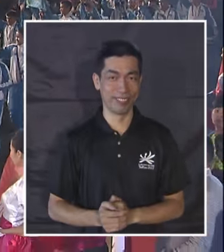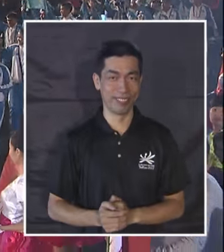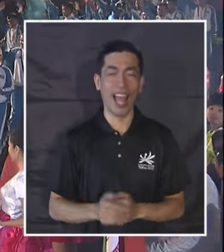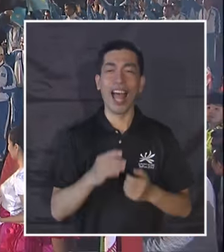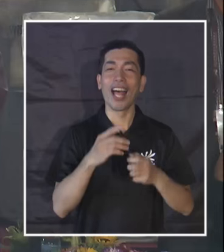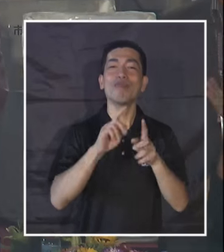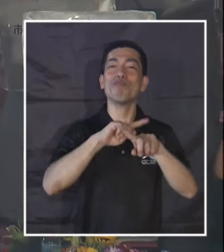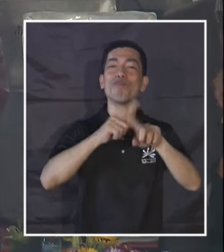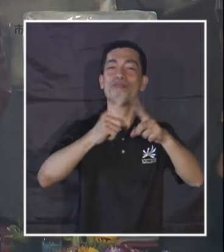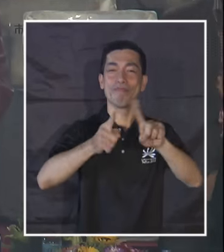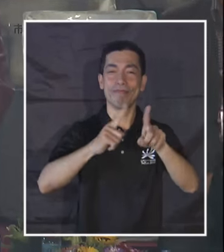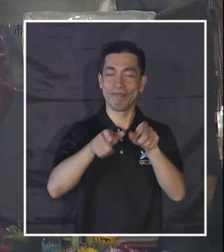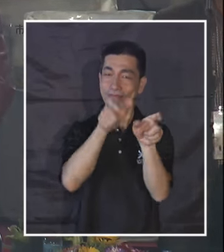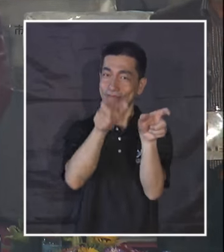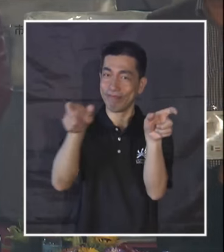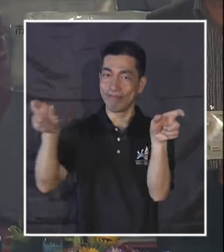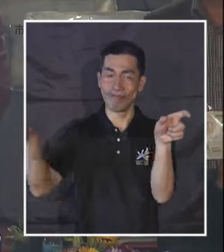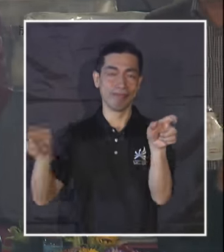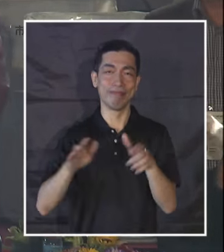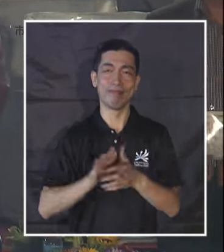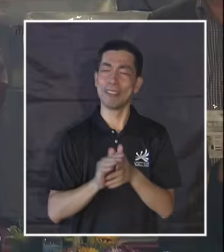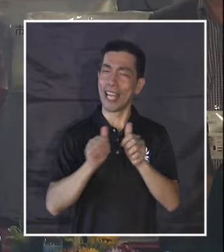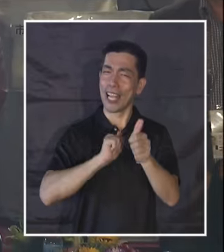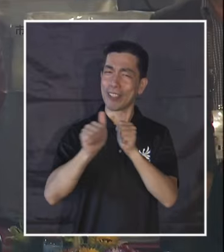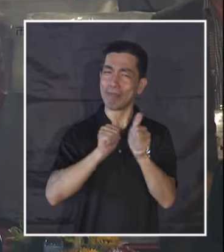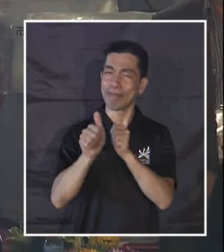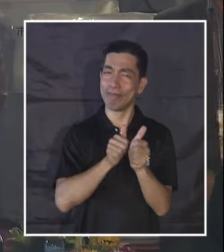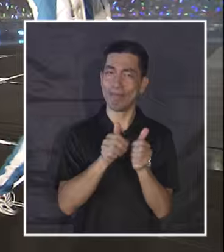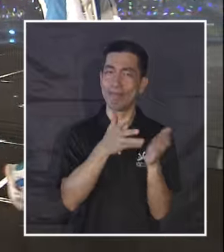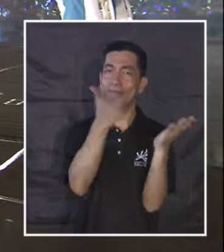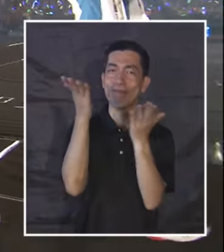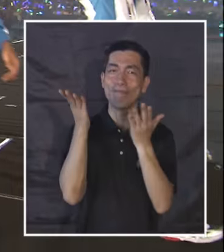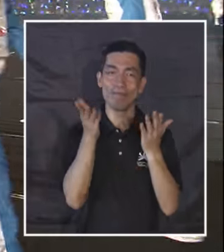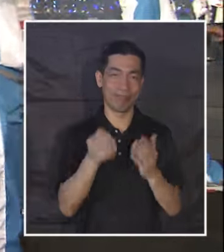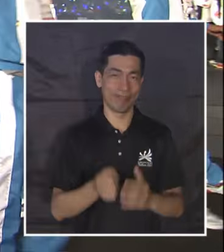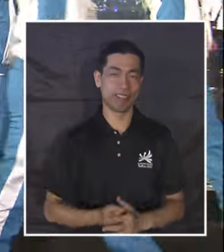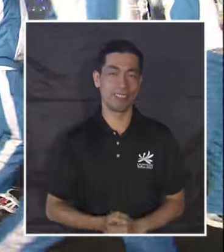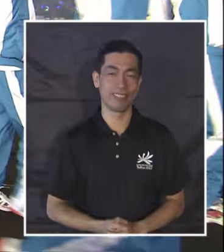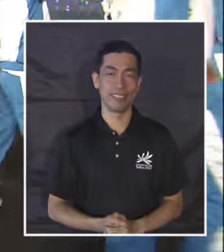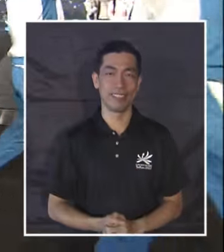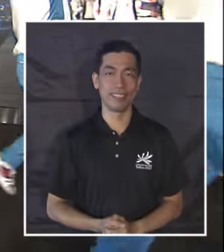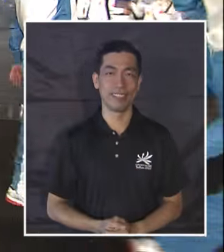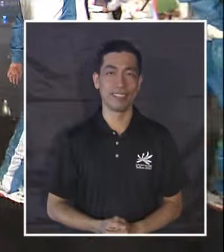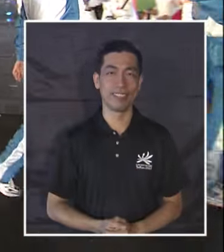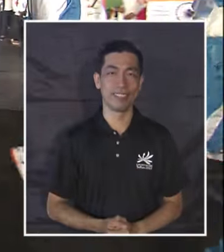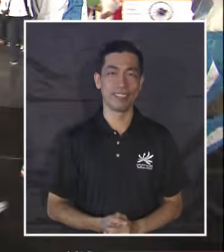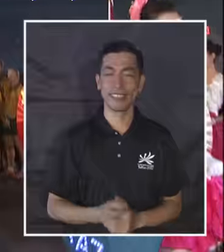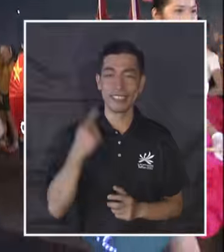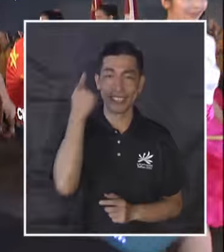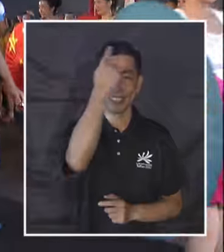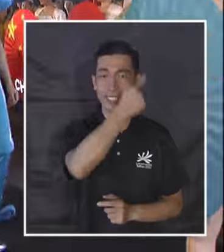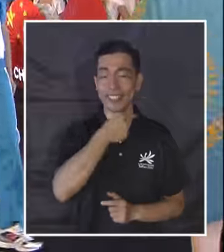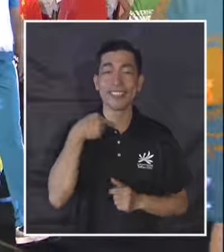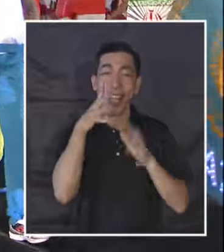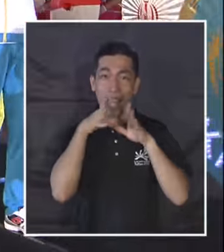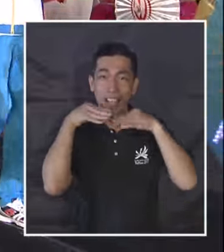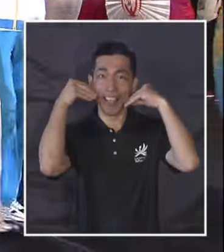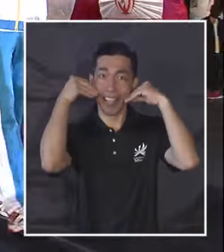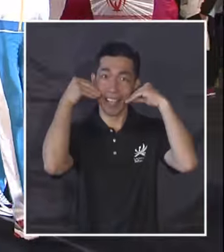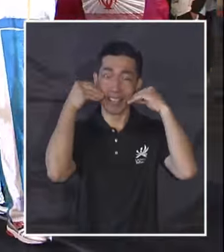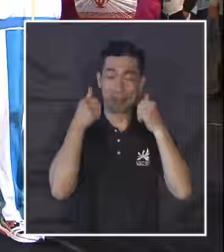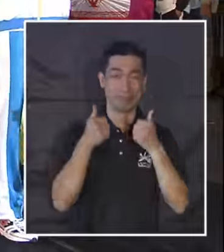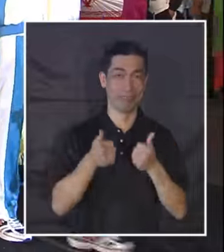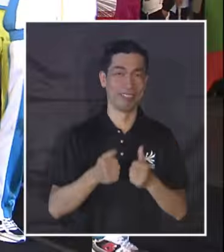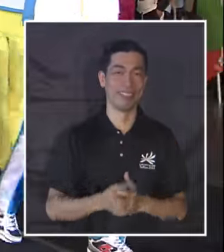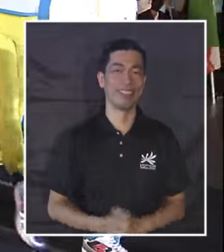项目，我们可以看到他们挥舞着他们自己的旗帜，而且每一个人的脸上都挂着满满的笑容。